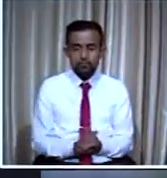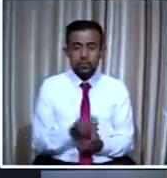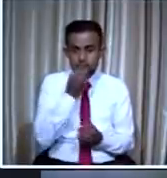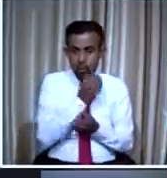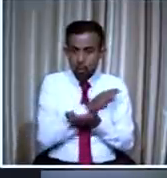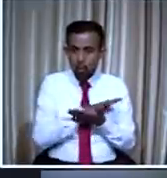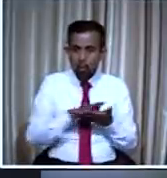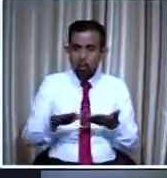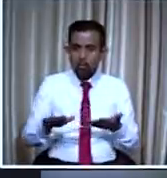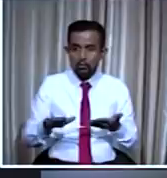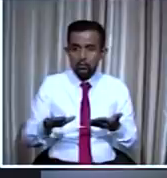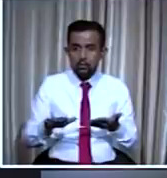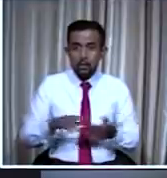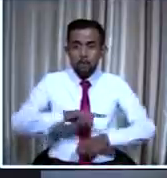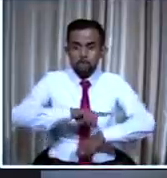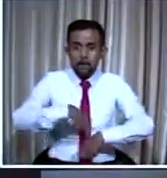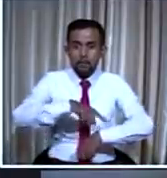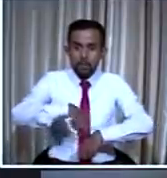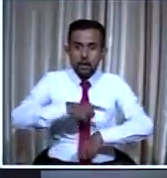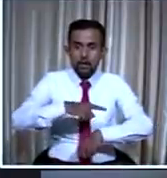වලට පැයෙන් පැයට